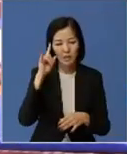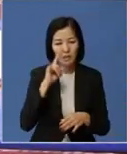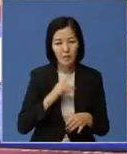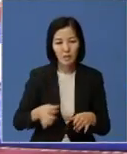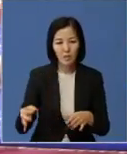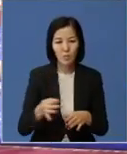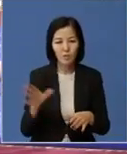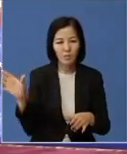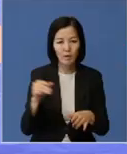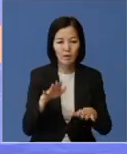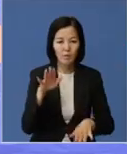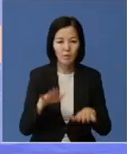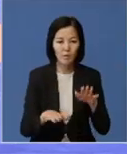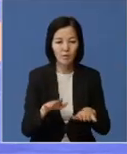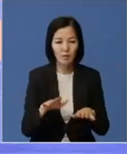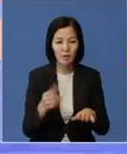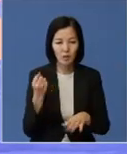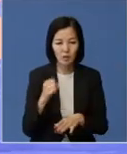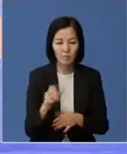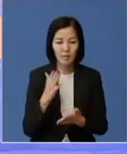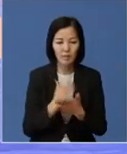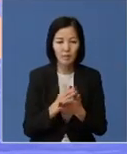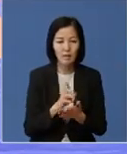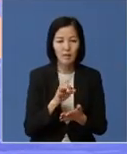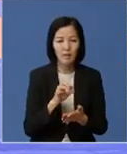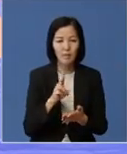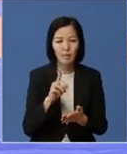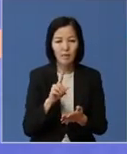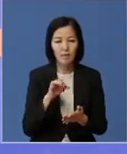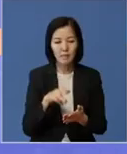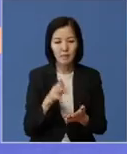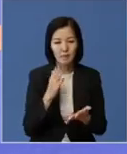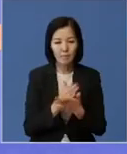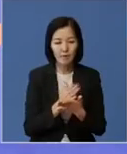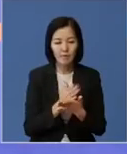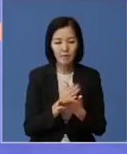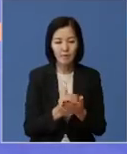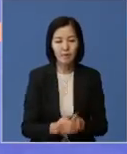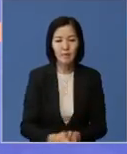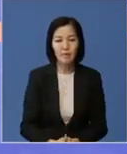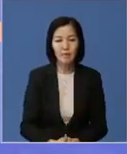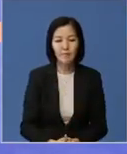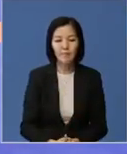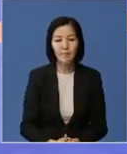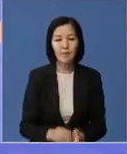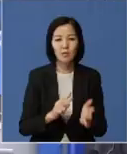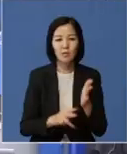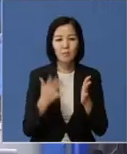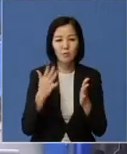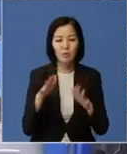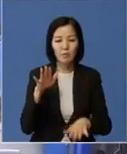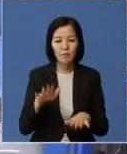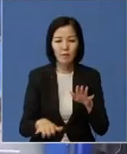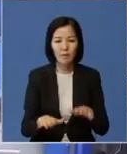Олар барлық салмақта жүлдегерлер тізімінен көрінді. Бұл қатарда Бекзат Мұхамбетовтың шеберлігі өзгелерден ерекше болды. Ол 74 келі салмақ